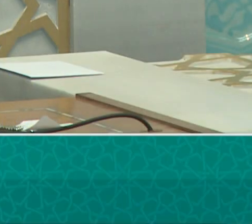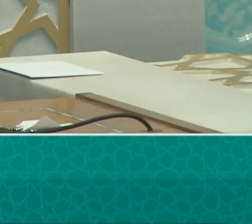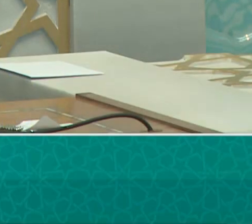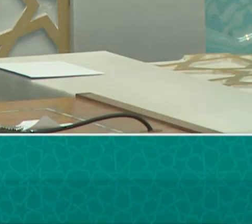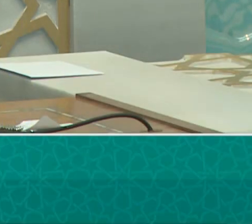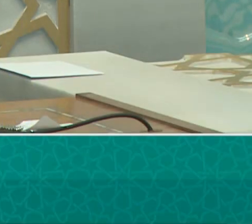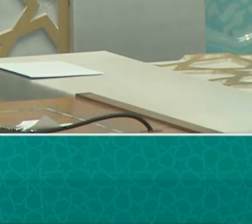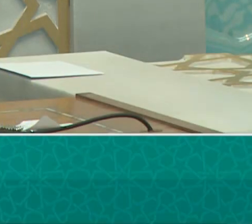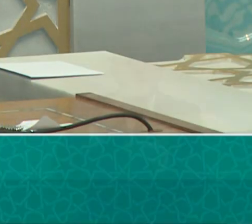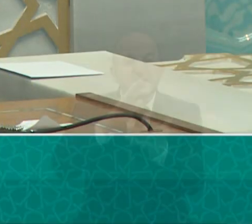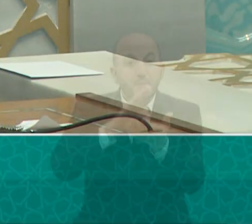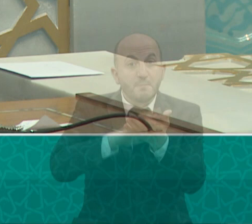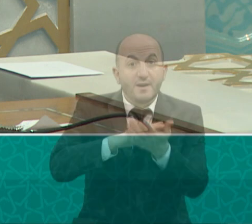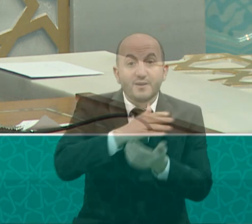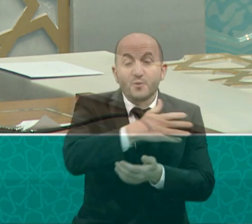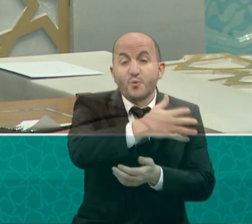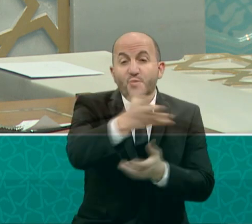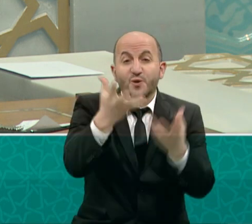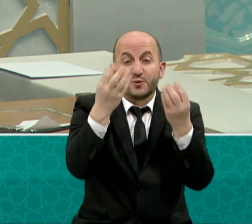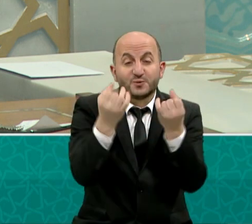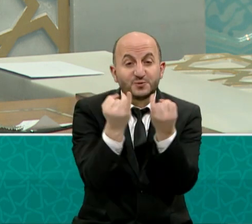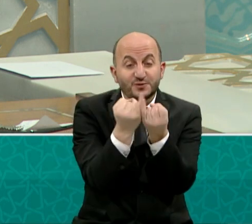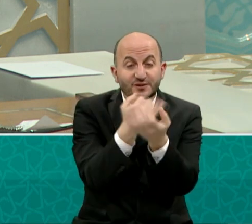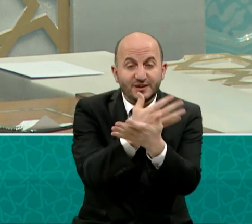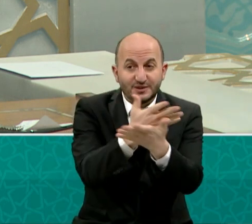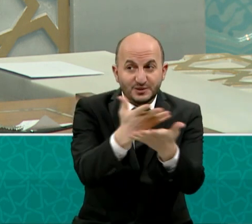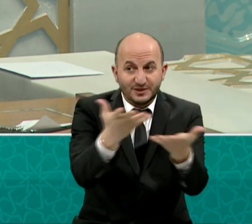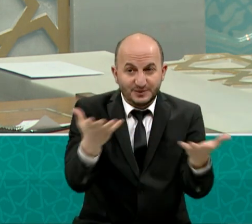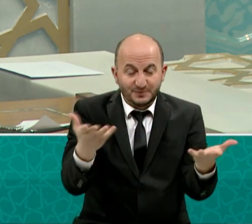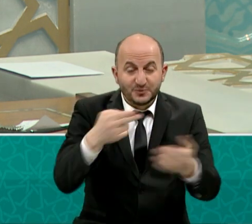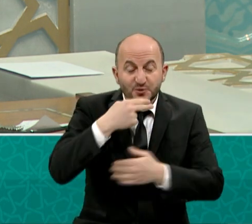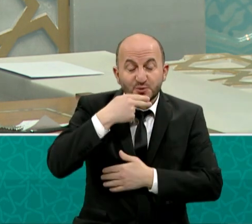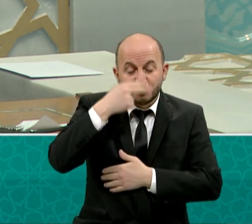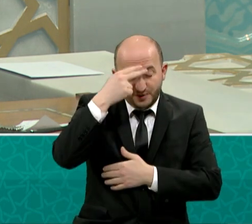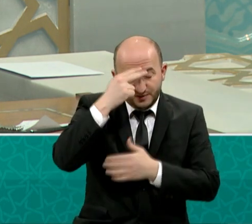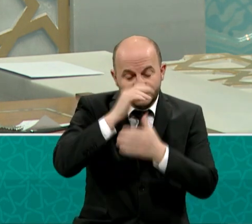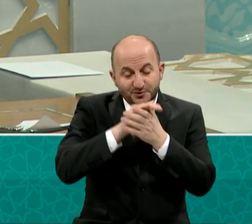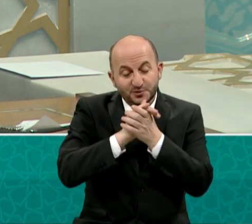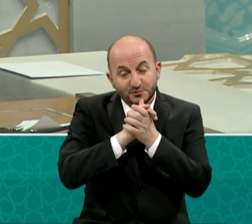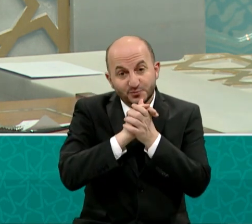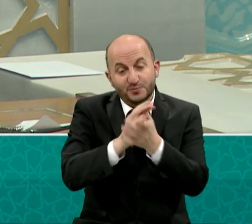ettiği mağfireti, bereketi üzerinize olsun kardeşlerim. Cumanız mübarek olsun.